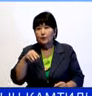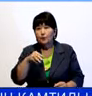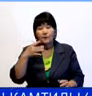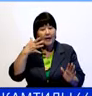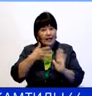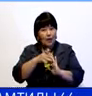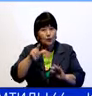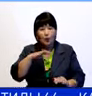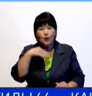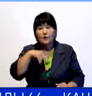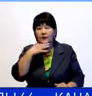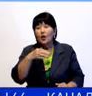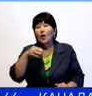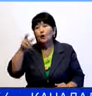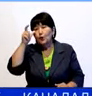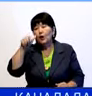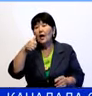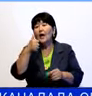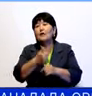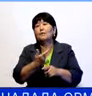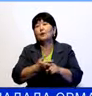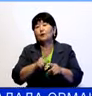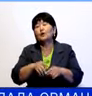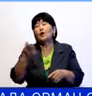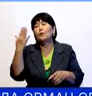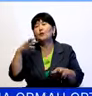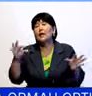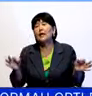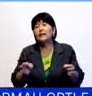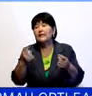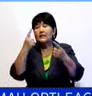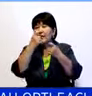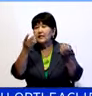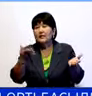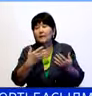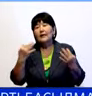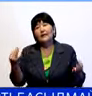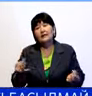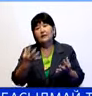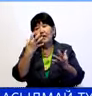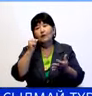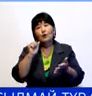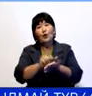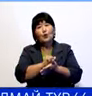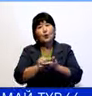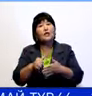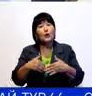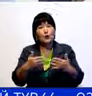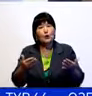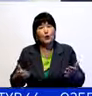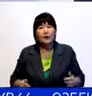танушылар көпшілік назарына түрк әлемінің көсемі туралы бұрын соңды еш жерде жарияланбаған қызықты фотосуреттер ұсынды.